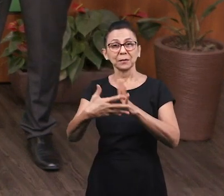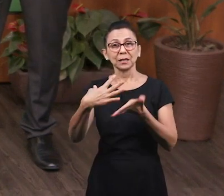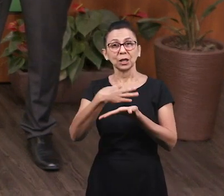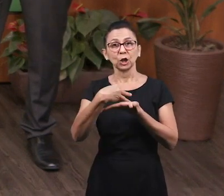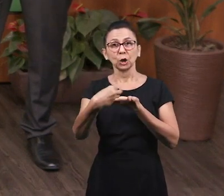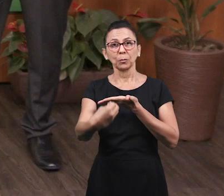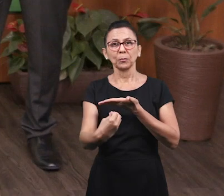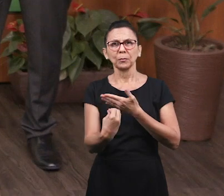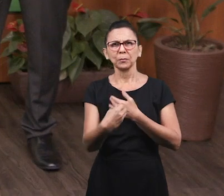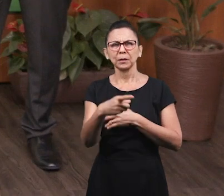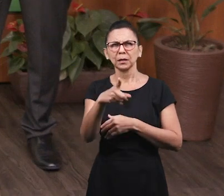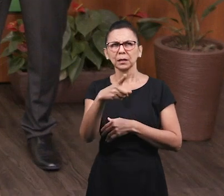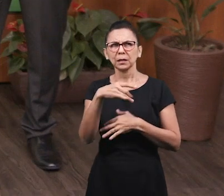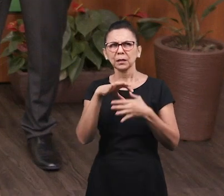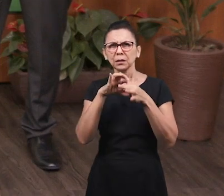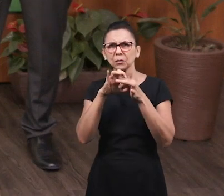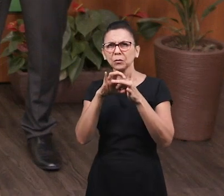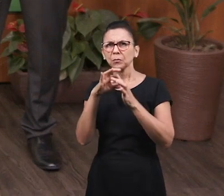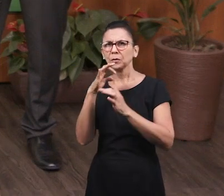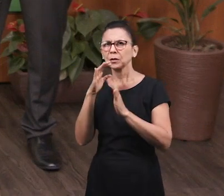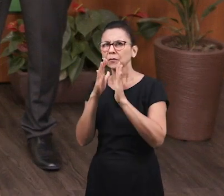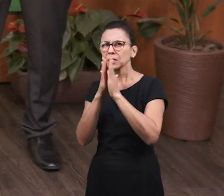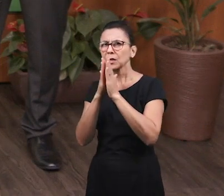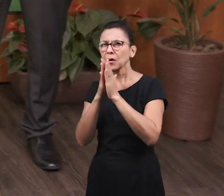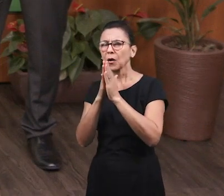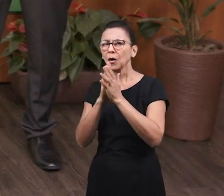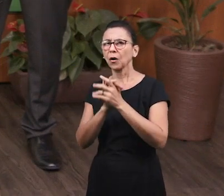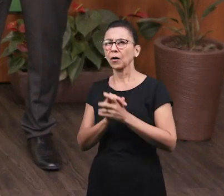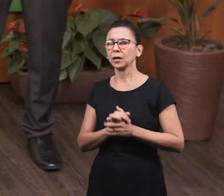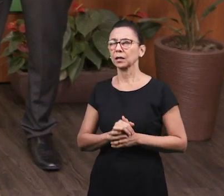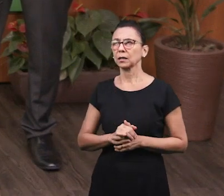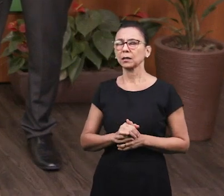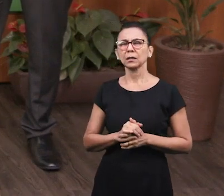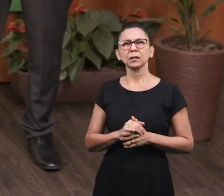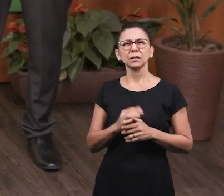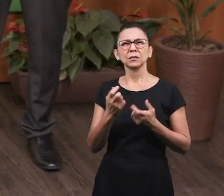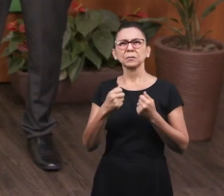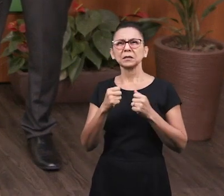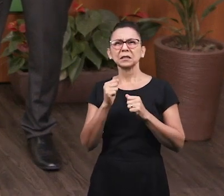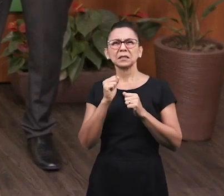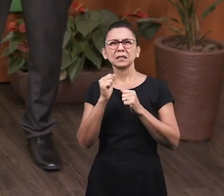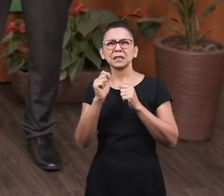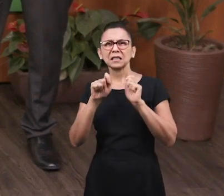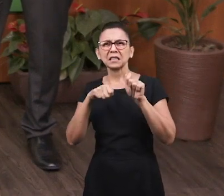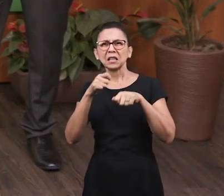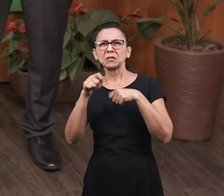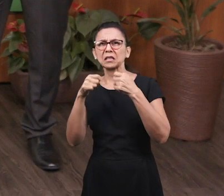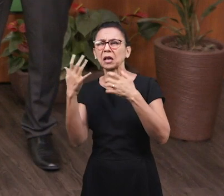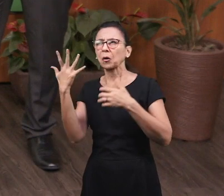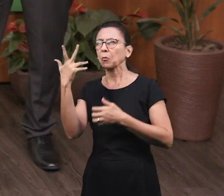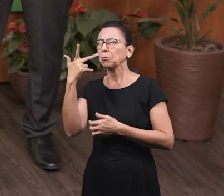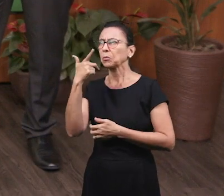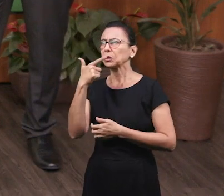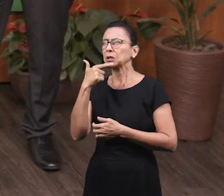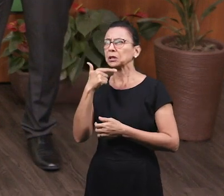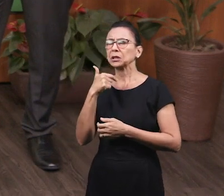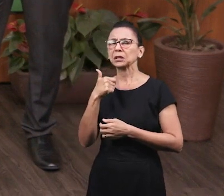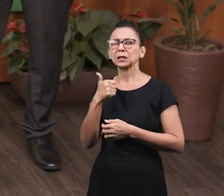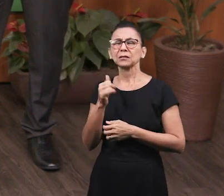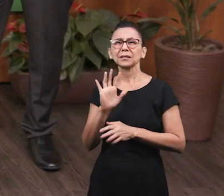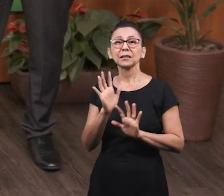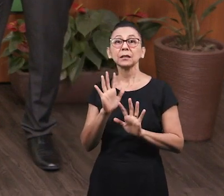prière. Ne vous en souciez pas avec des beaux mots. Dieu n'est pas préoccupé avec des